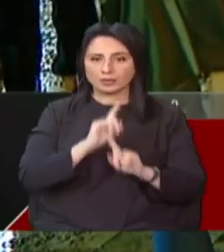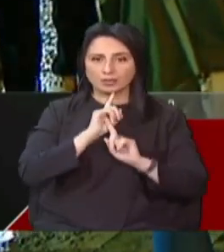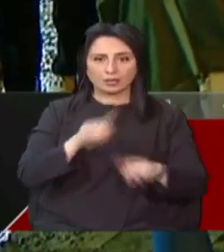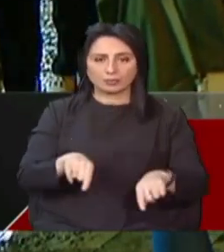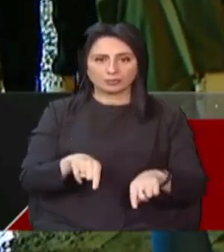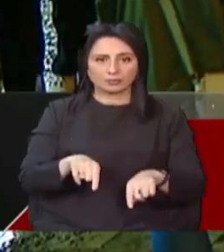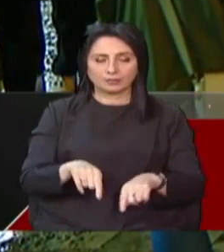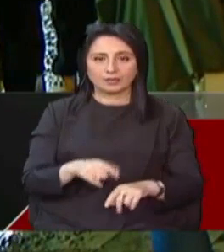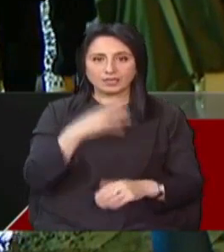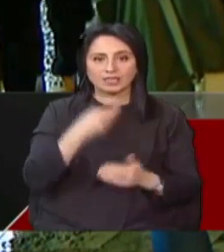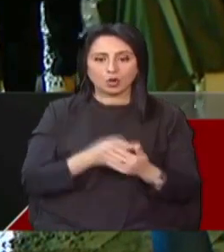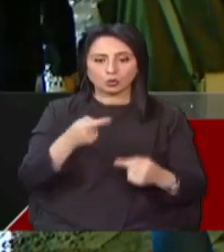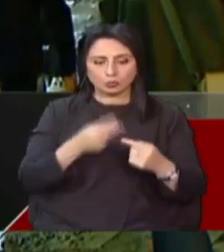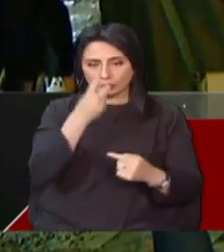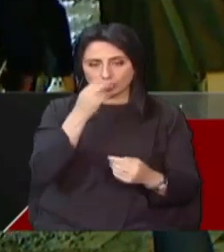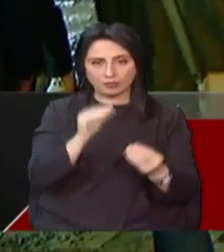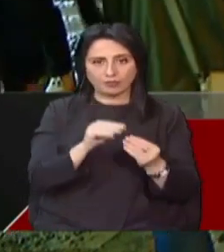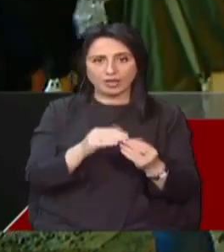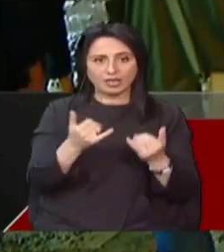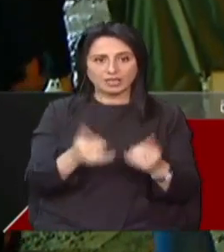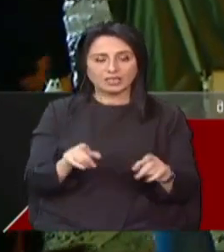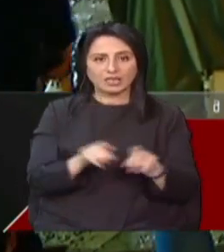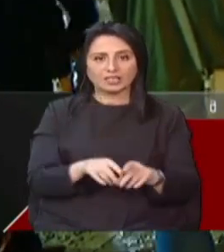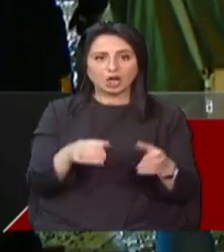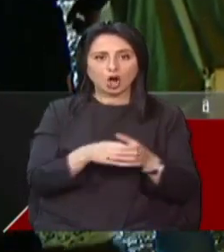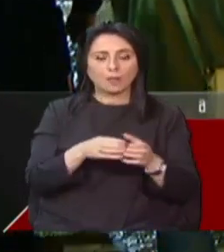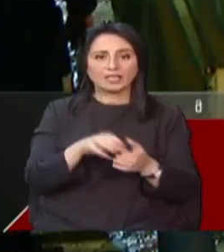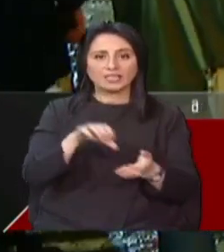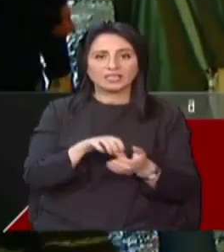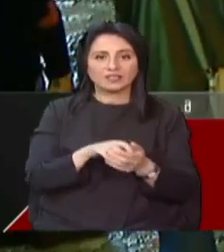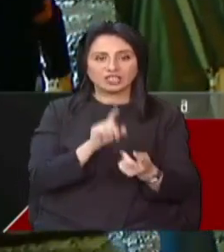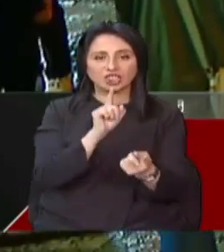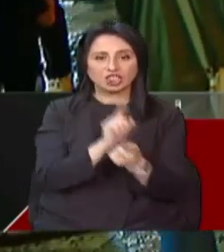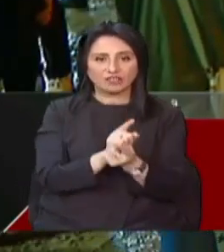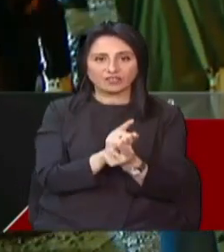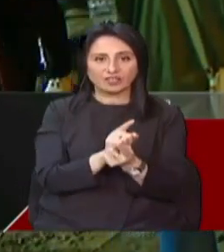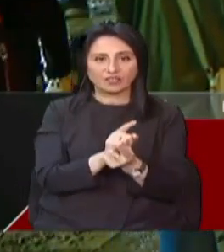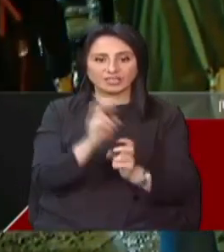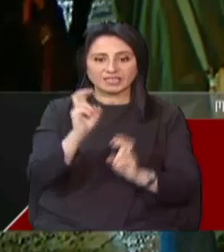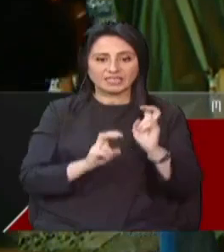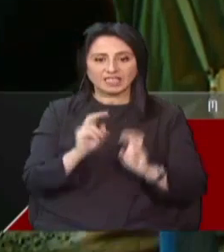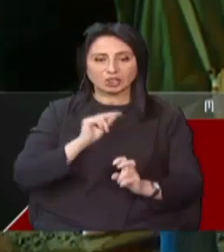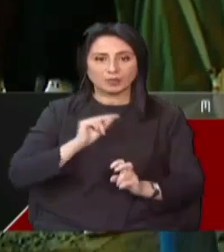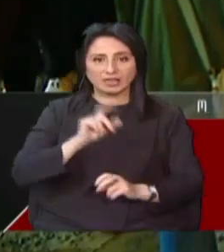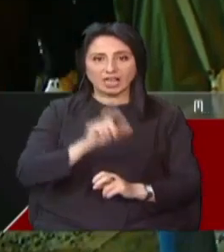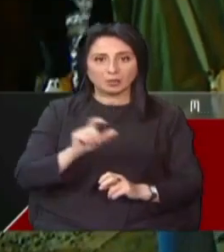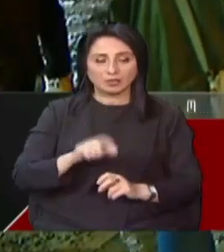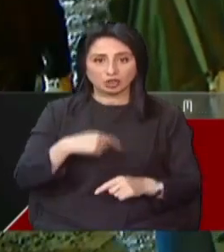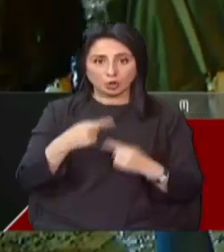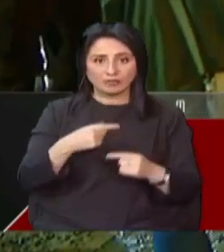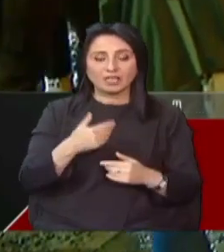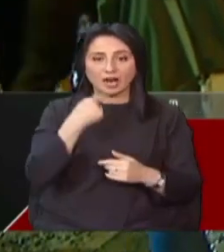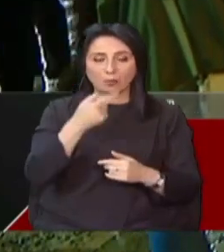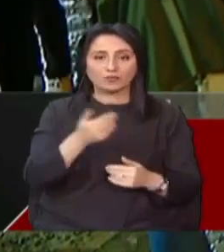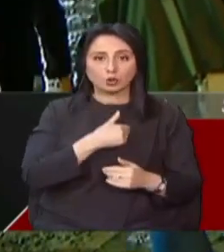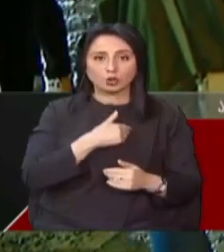არიან საკუთარ ბრძოლაში. დღეს უნდა ვთქვათ, რომ ასევე კომპანიის წარმომადგენლები შეხვდნენ და საწარმოს თანამშრომლებს და გამოთქვეს სურვილი,